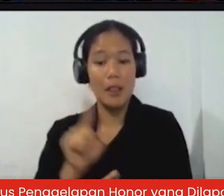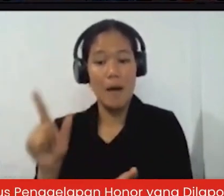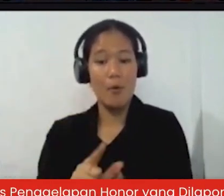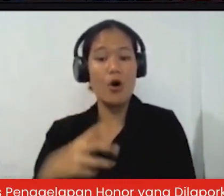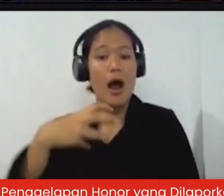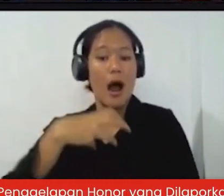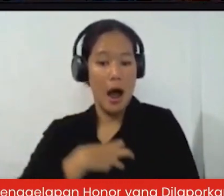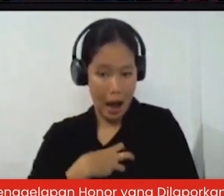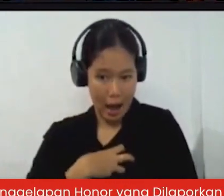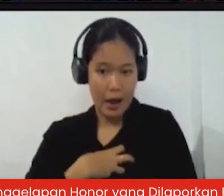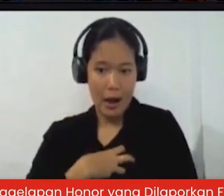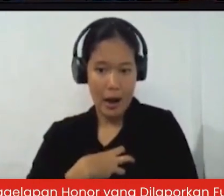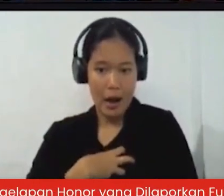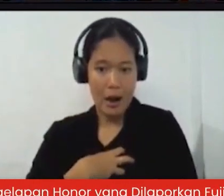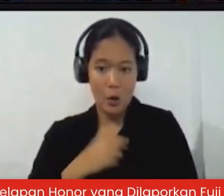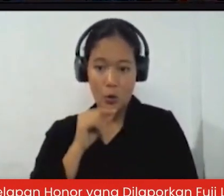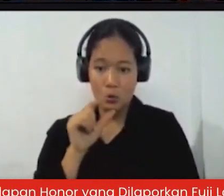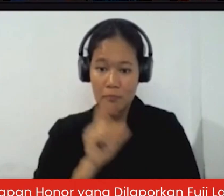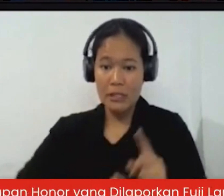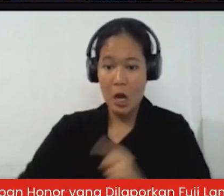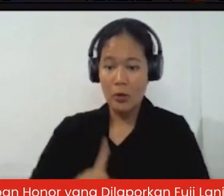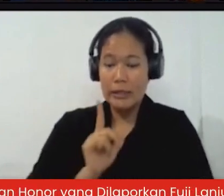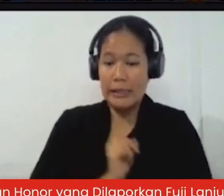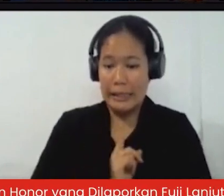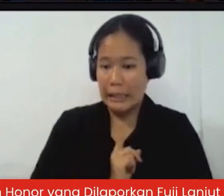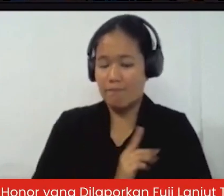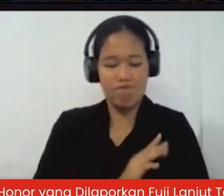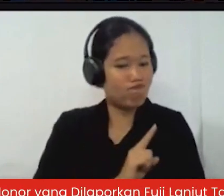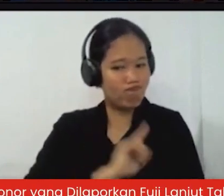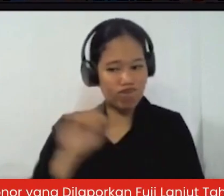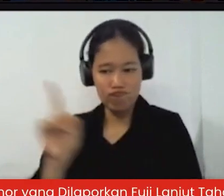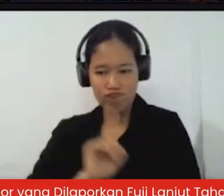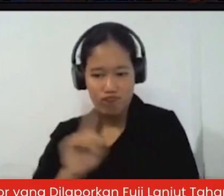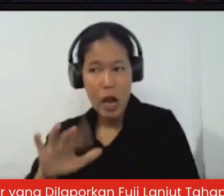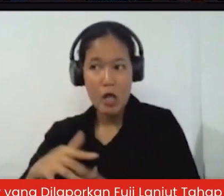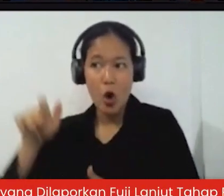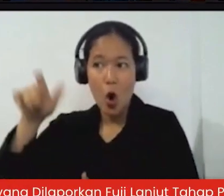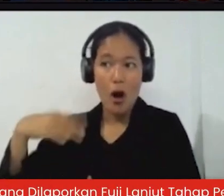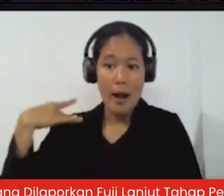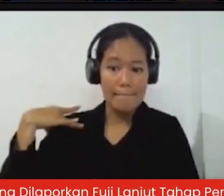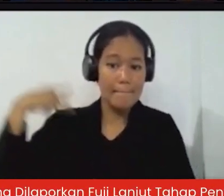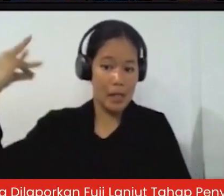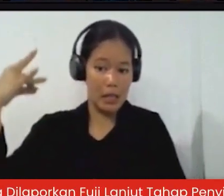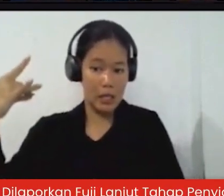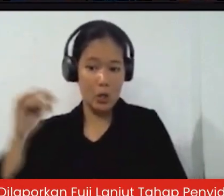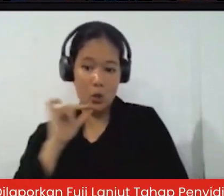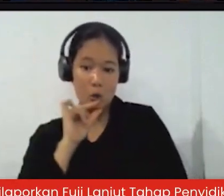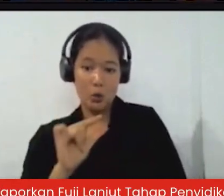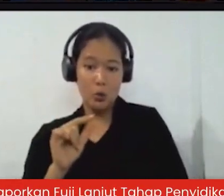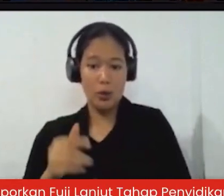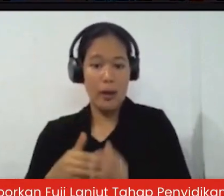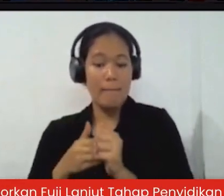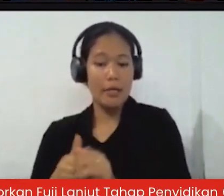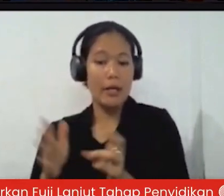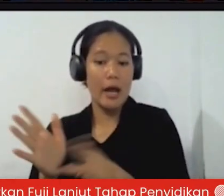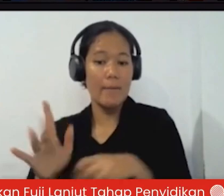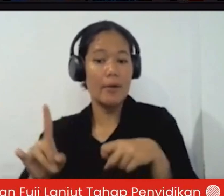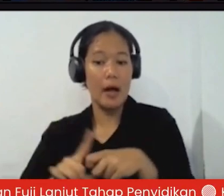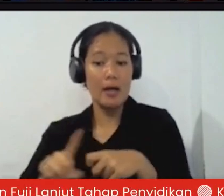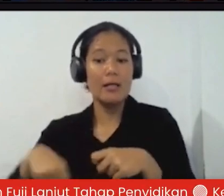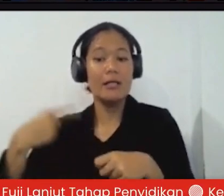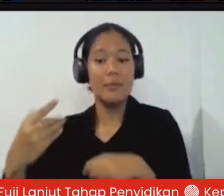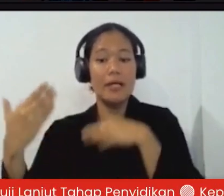tidak berhak untuk mencalonkan diri atau dicalonkan sebagai Pimpinan Mahkamah Konstitusi